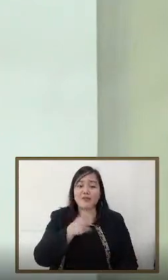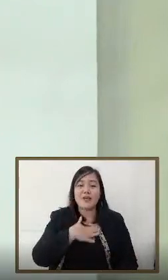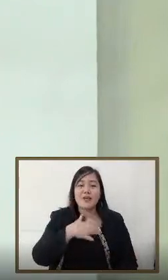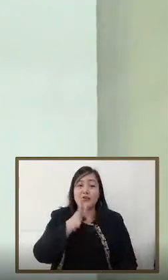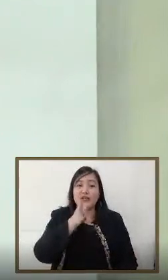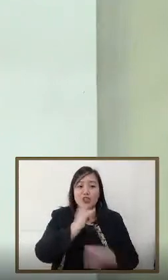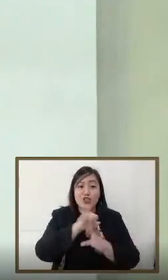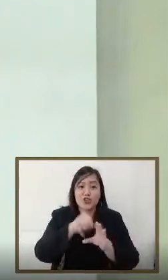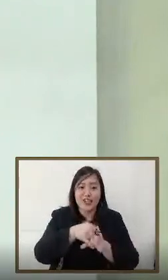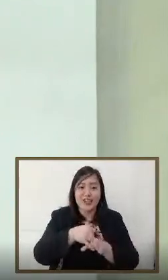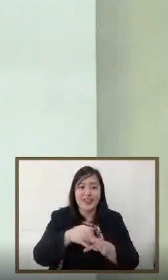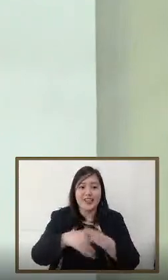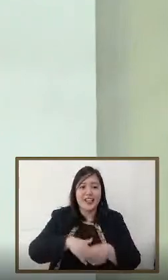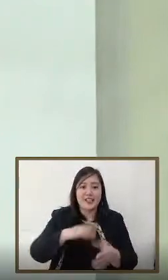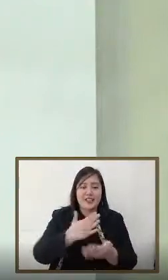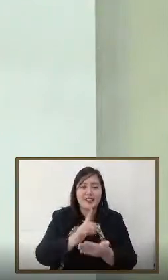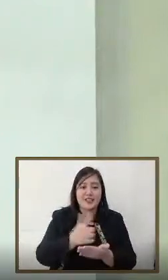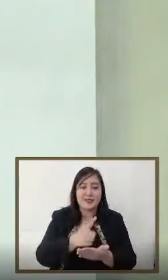ipag-pray niyo po